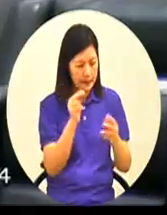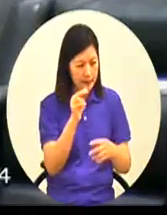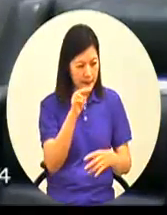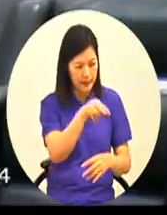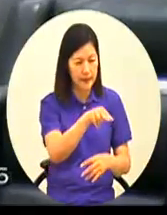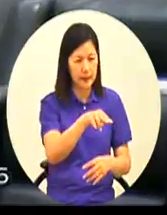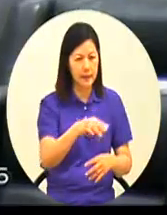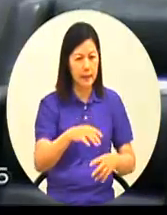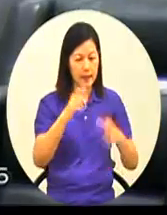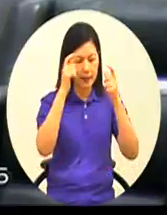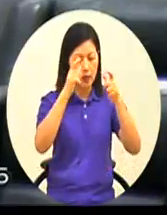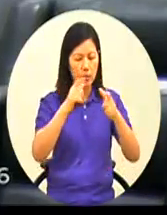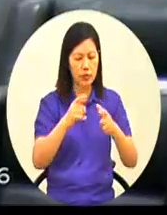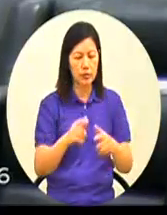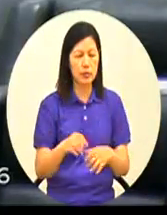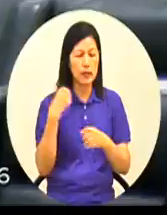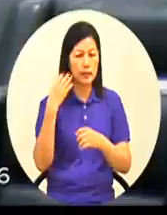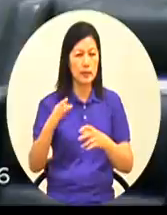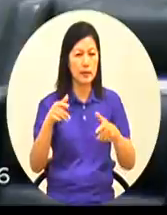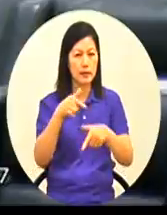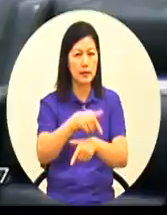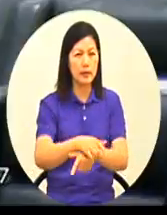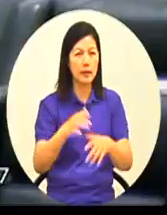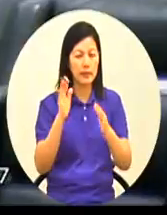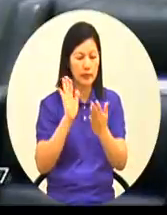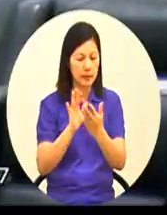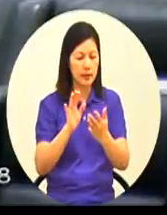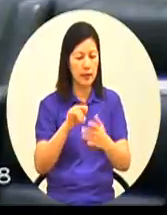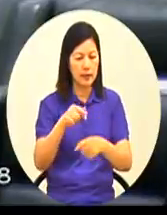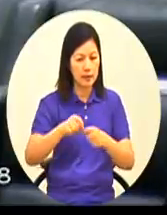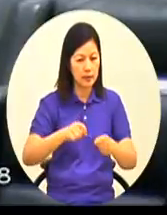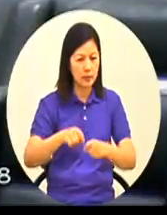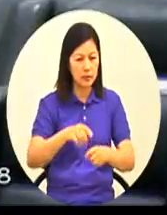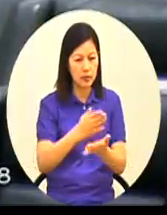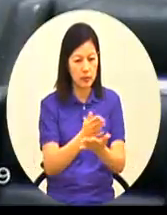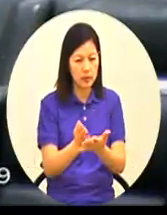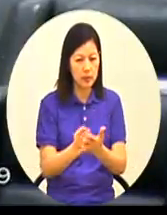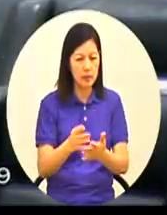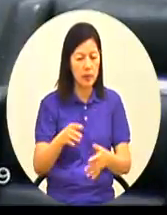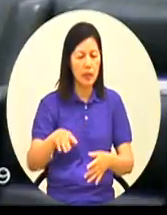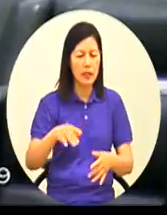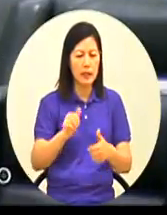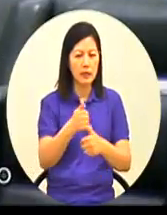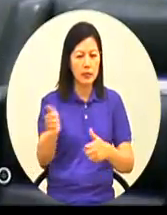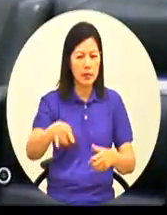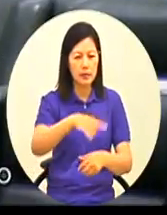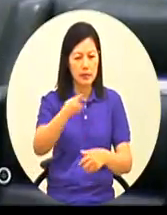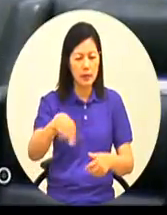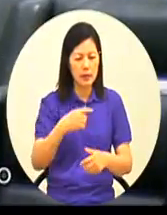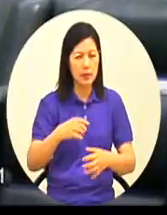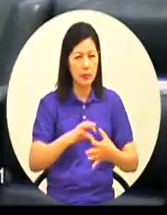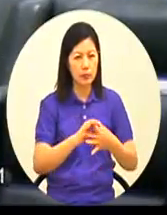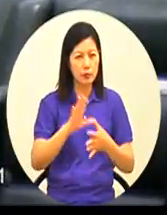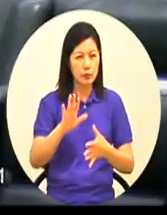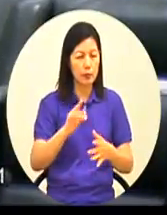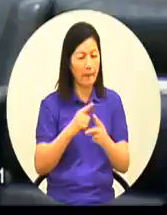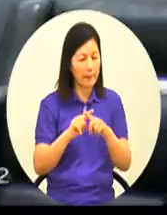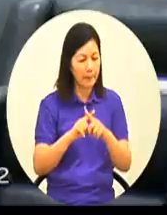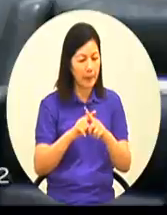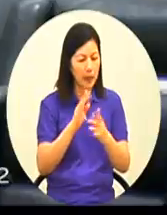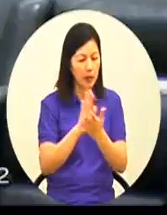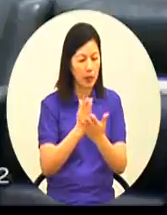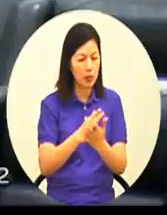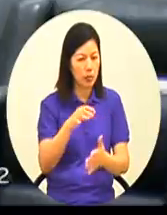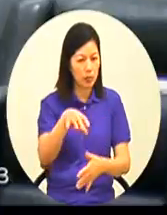市，然后包括新南向政策等等啊。我想这几天非常多的议员已经关心很多。那我其实看到秘书处也很认真在推